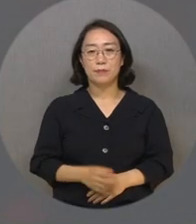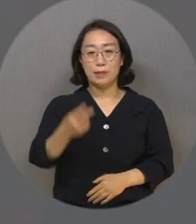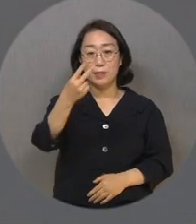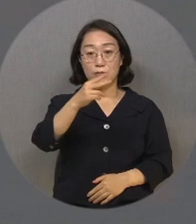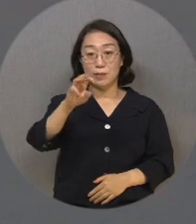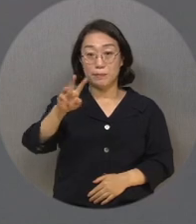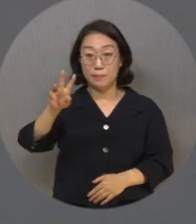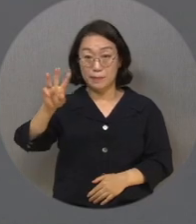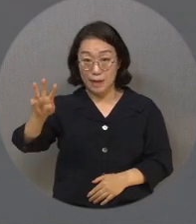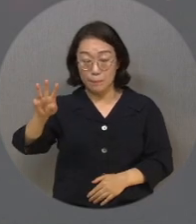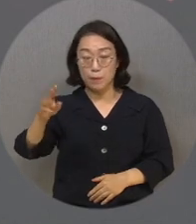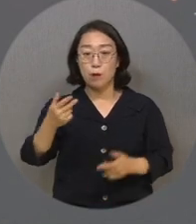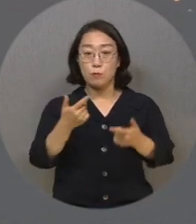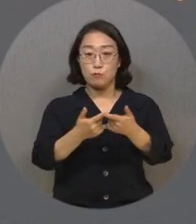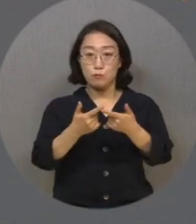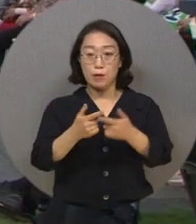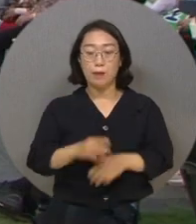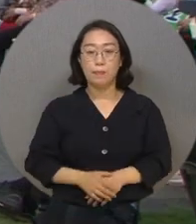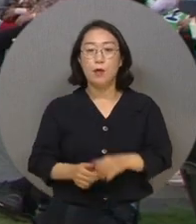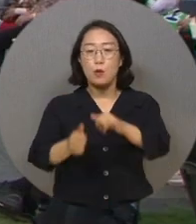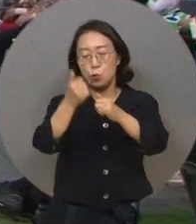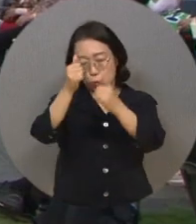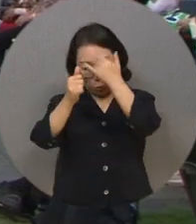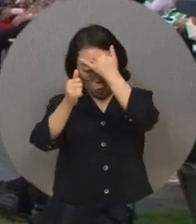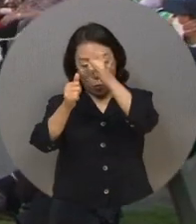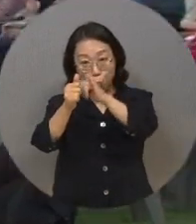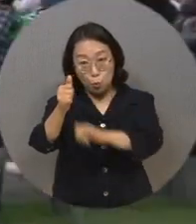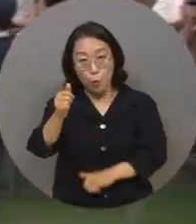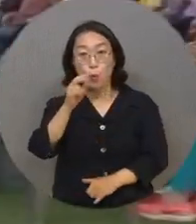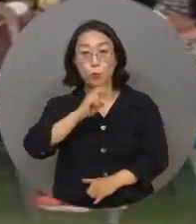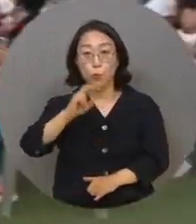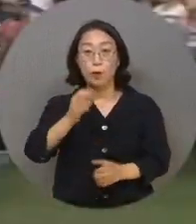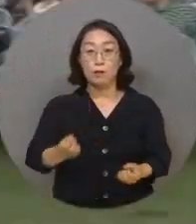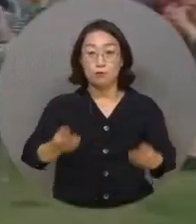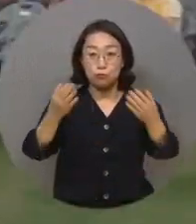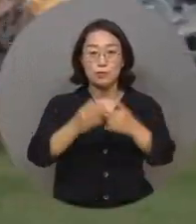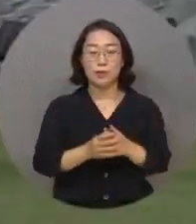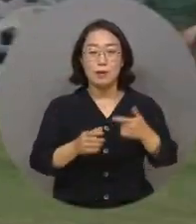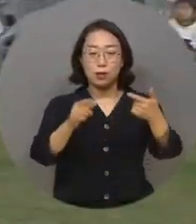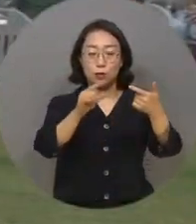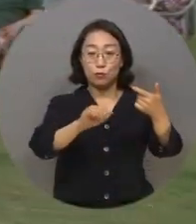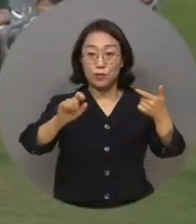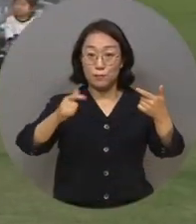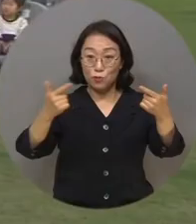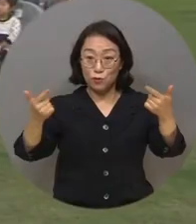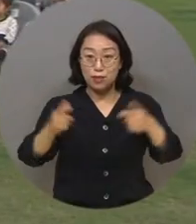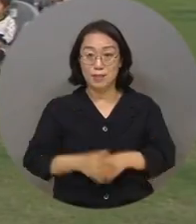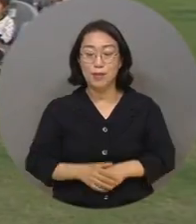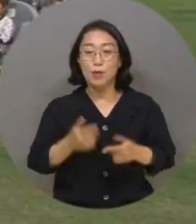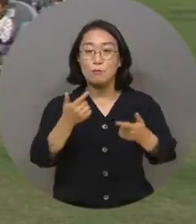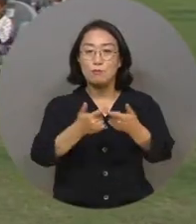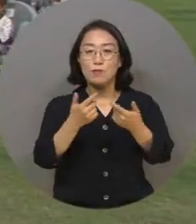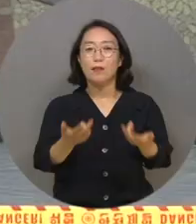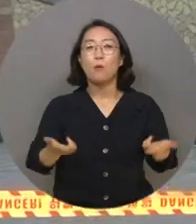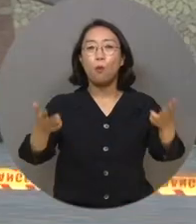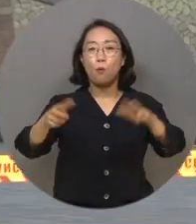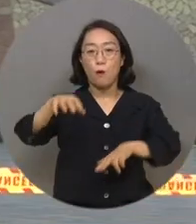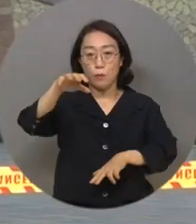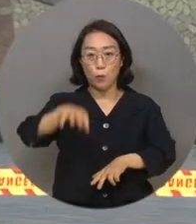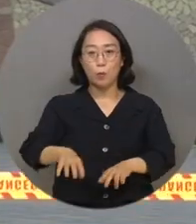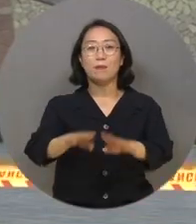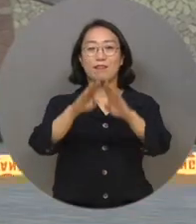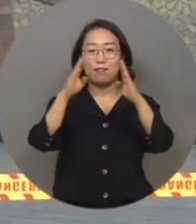2023 부산 예총 갈매랑 축제 효 가요제가 지난 16일 부산시민공원 다솜광장 특설 무대에서